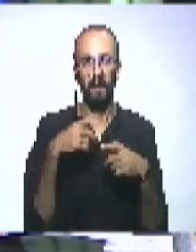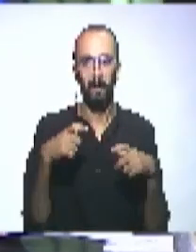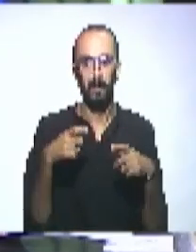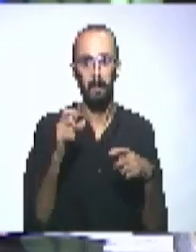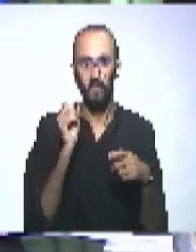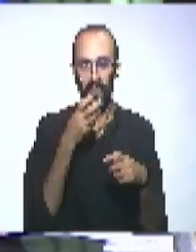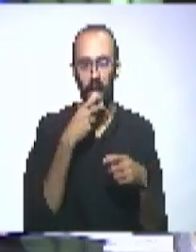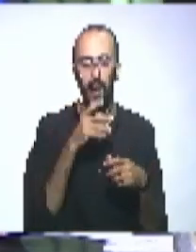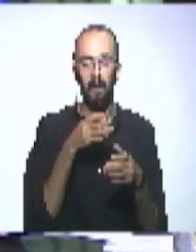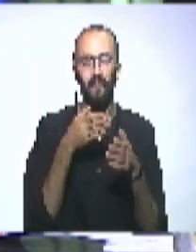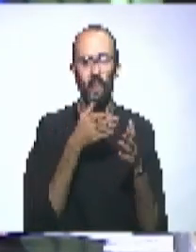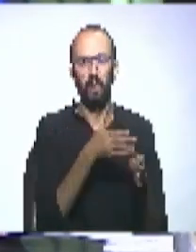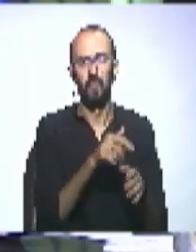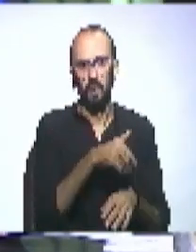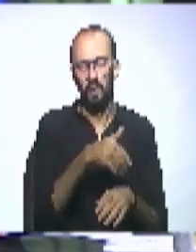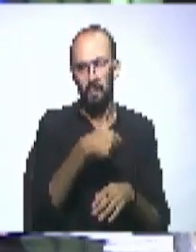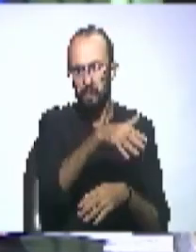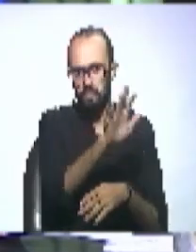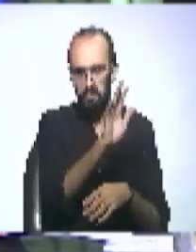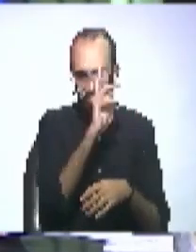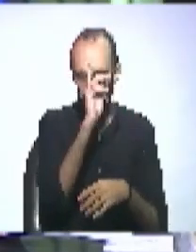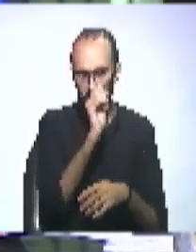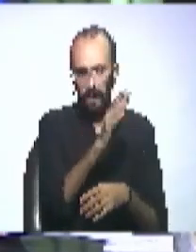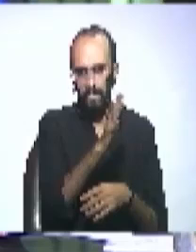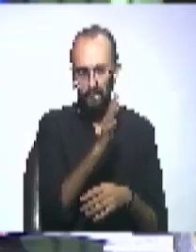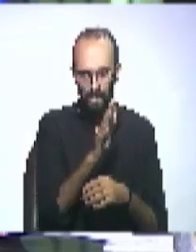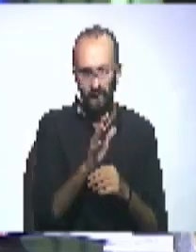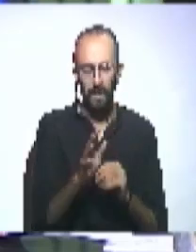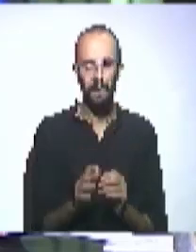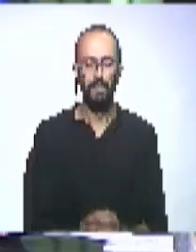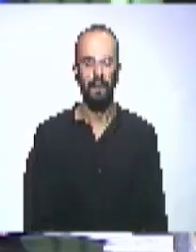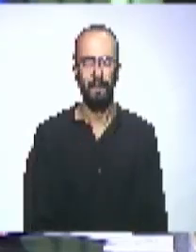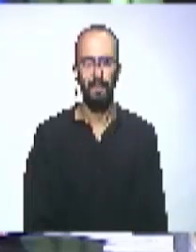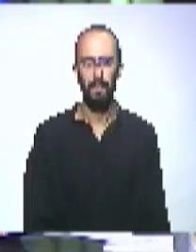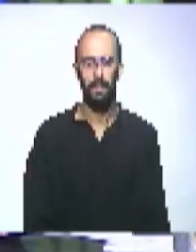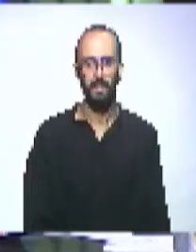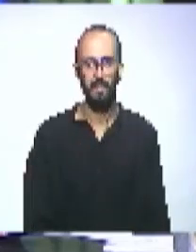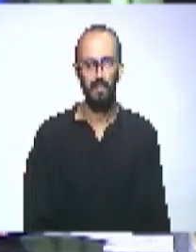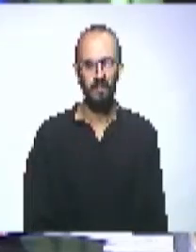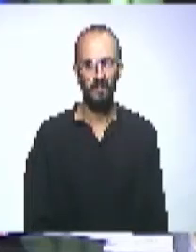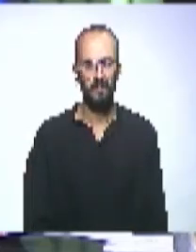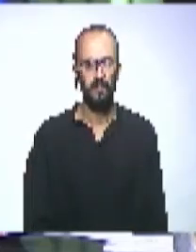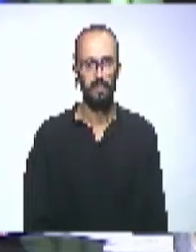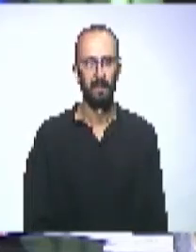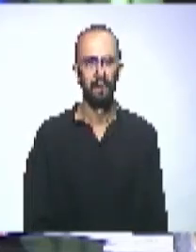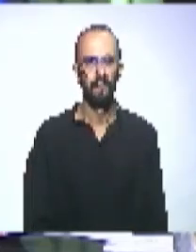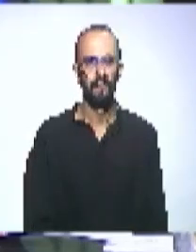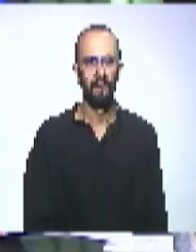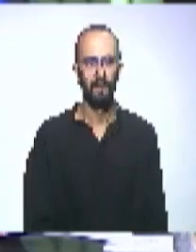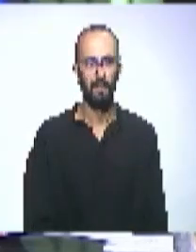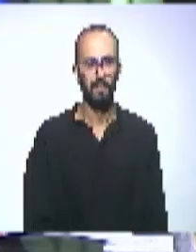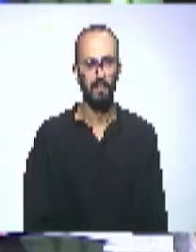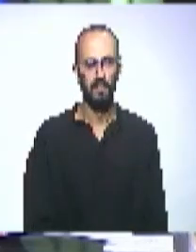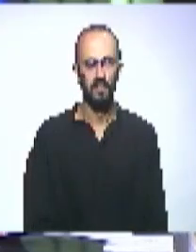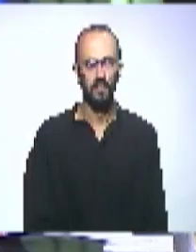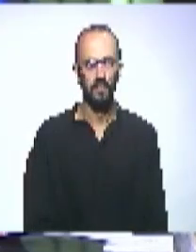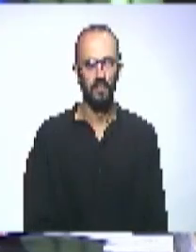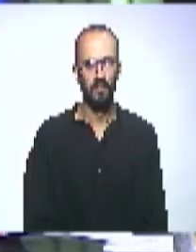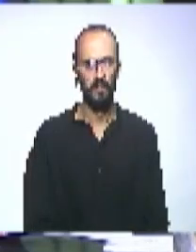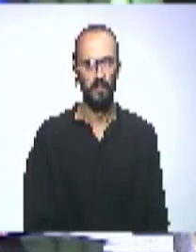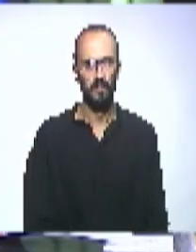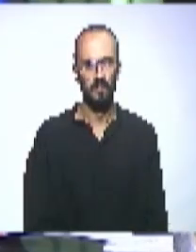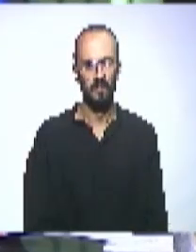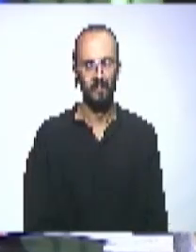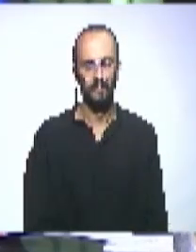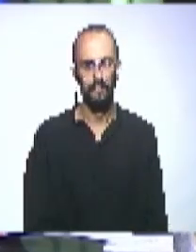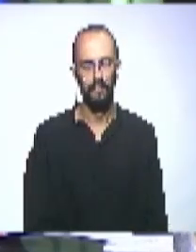ساعة. فنحطها في الفرن وبعدين نشتغل في الهمبرجر ونشوف هنعمل ايه. ماشي جميل. كويس. احنا ممكن نجهز الاول